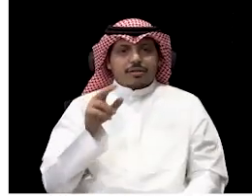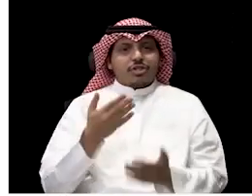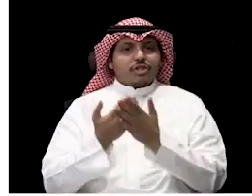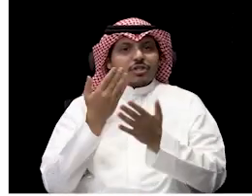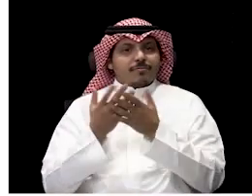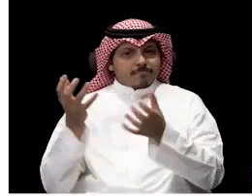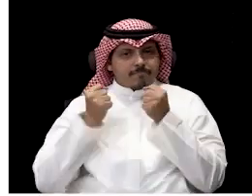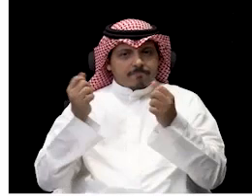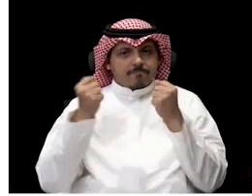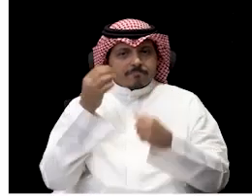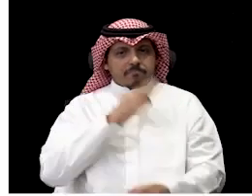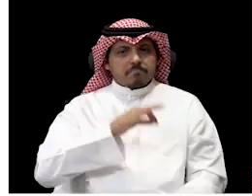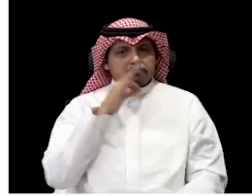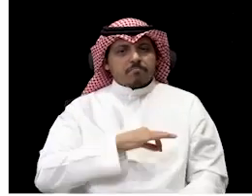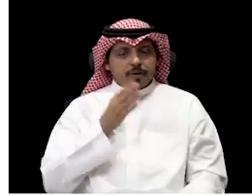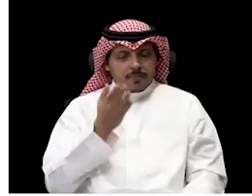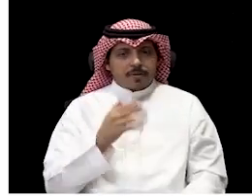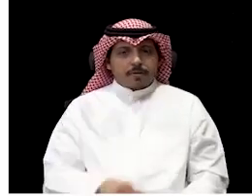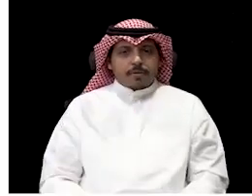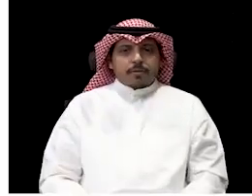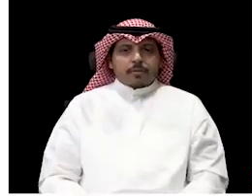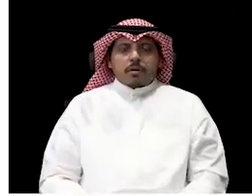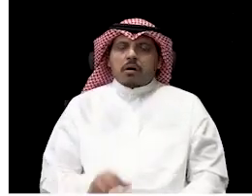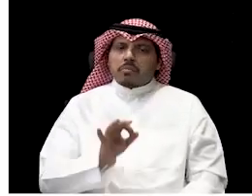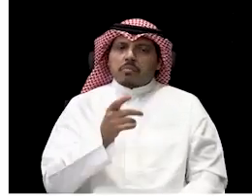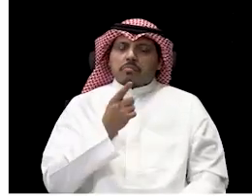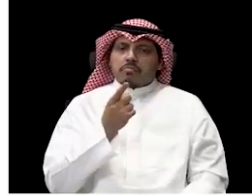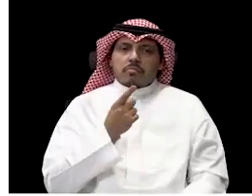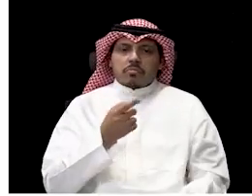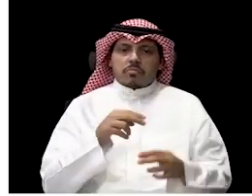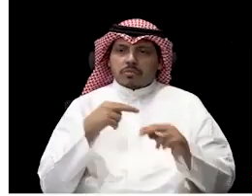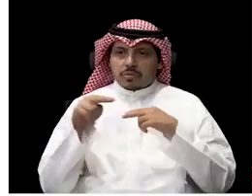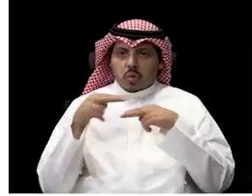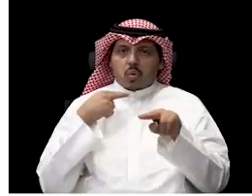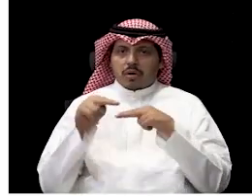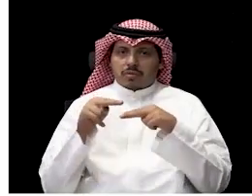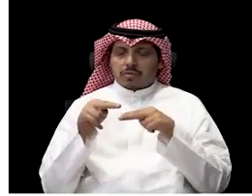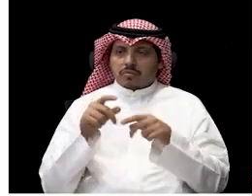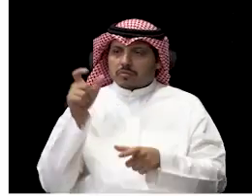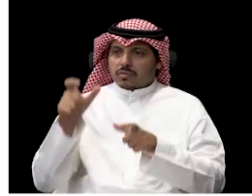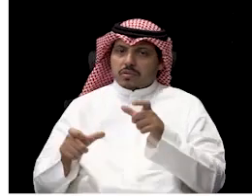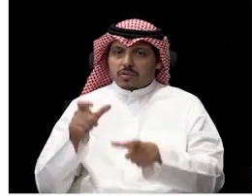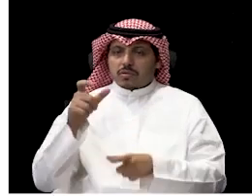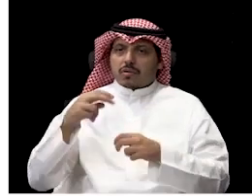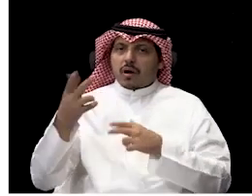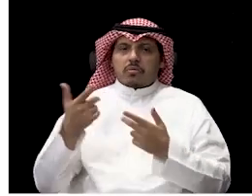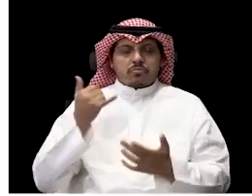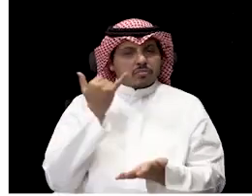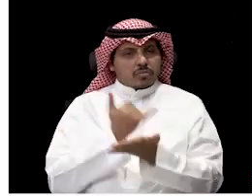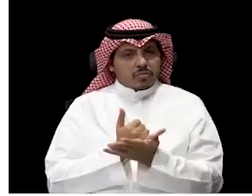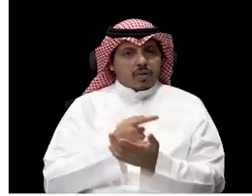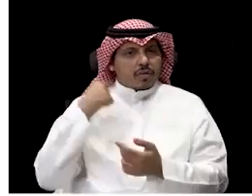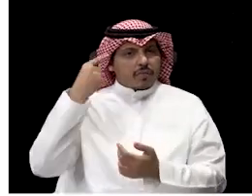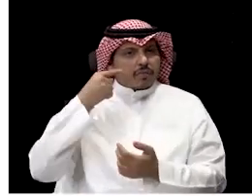جديدة. قد تتعلق بالتقنية أو التواصل الجيد مع الآخرين أو الحوار أو المسؤولية أو